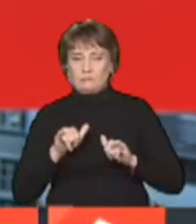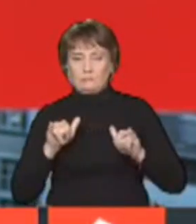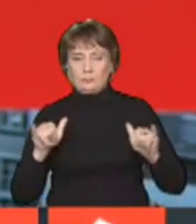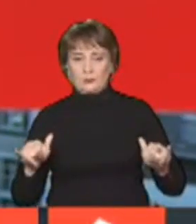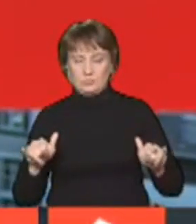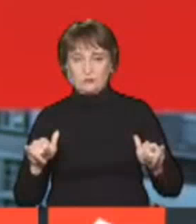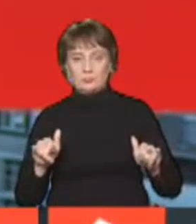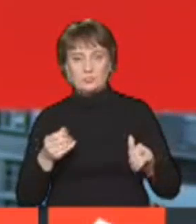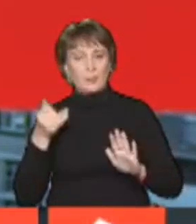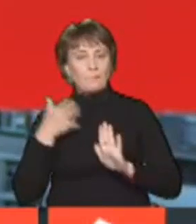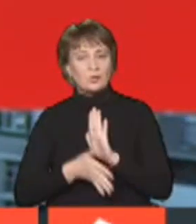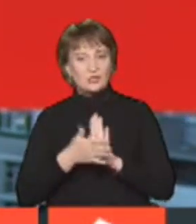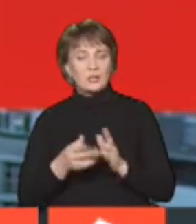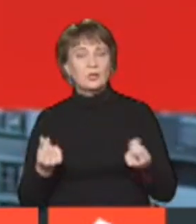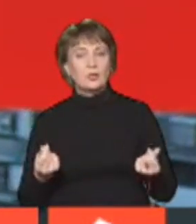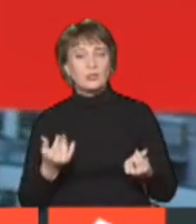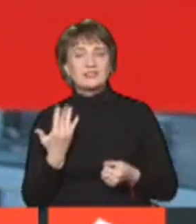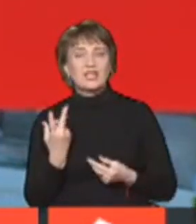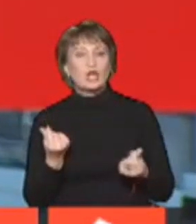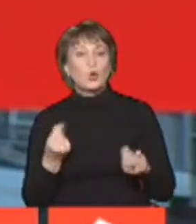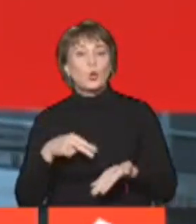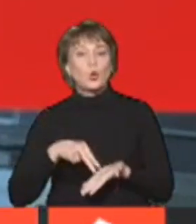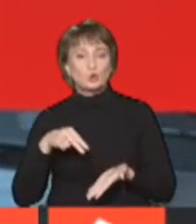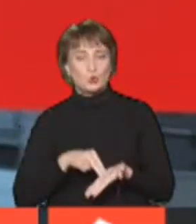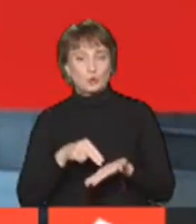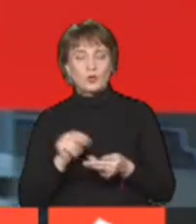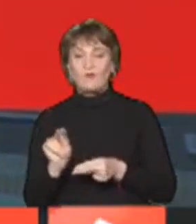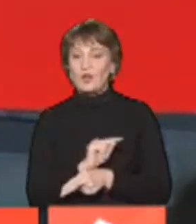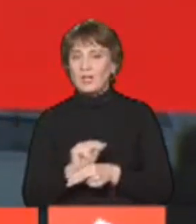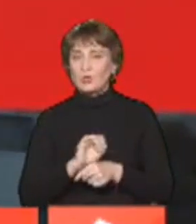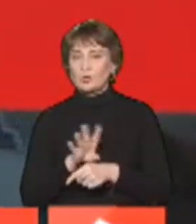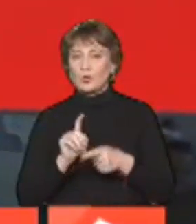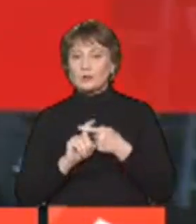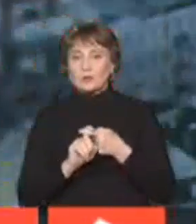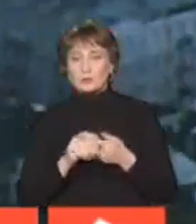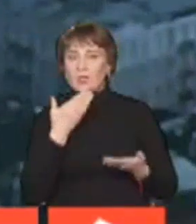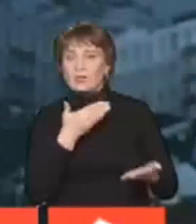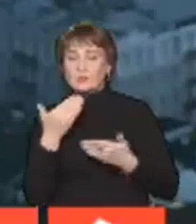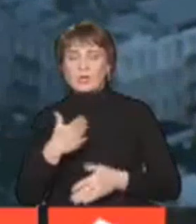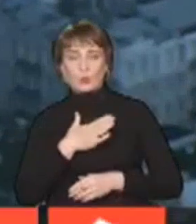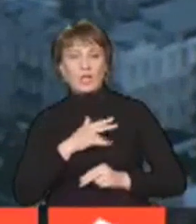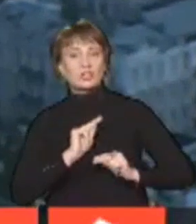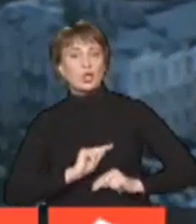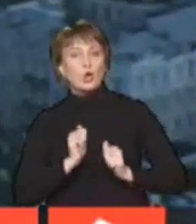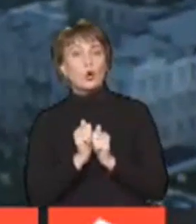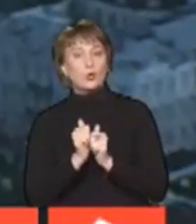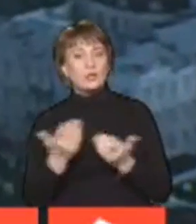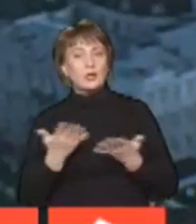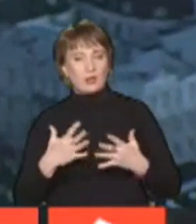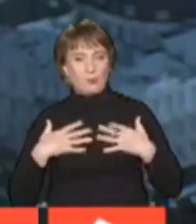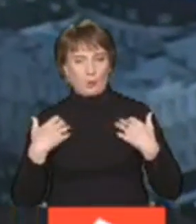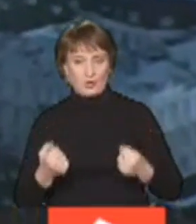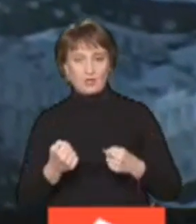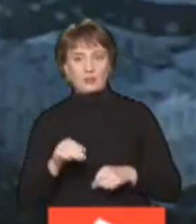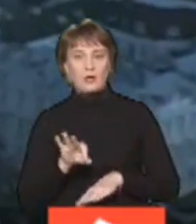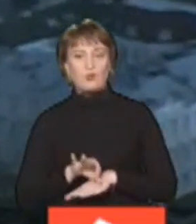розкрити свій гаманець. Скільки ж коштує вилікуватись від коронавірусу, ми розпитали у наших же колег, які вже подолали хворобу.